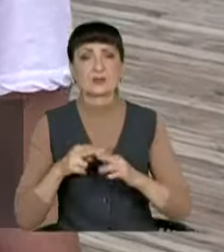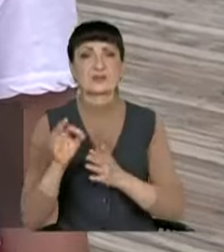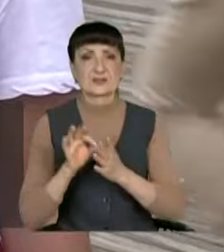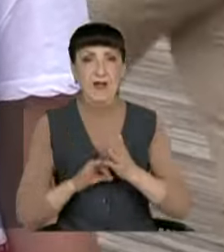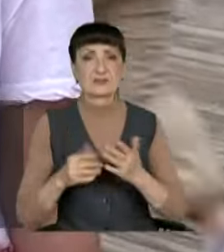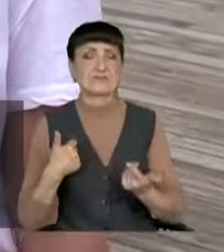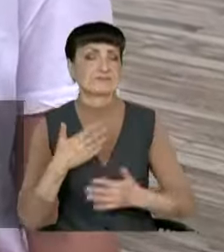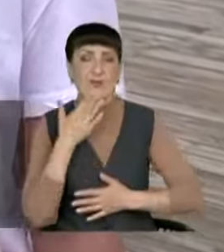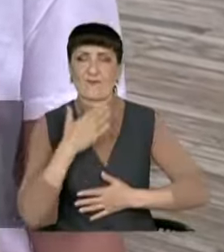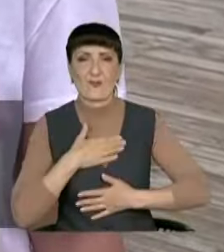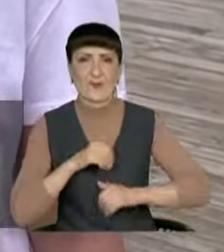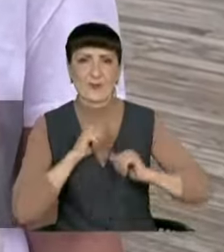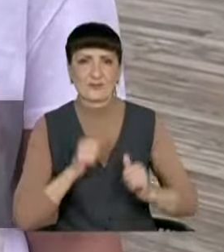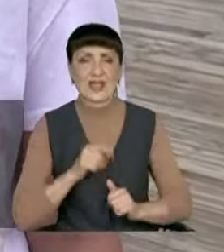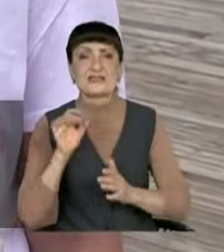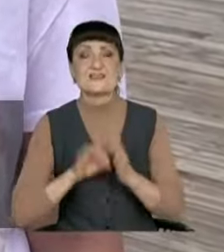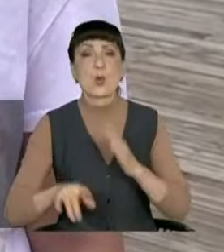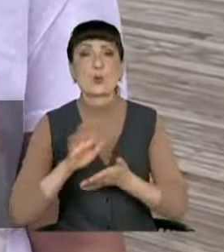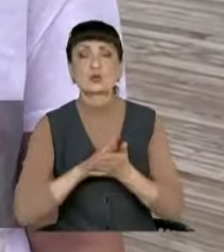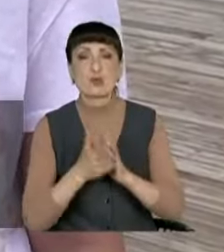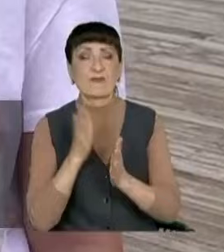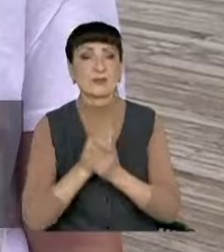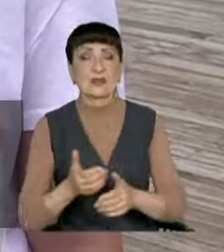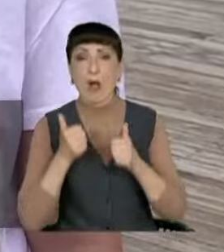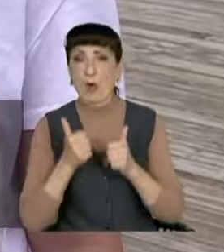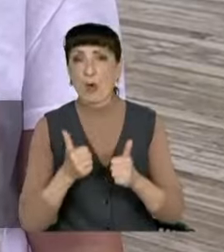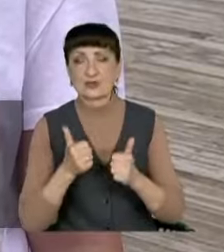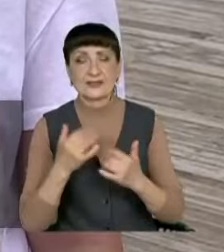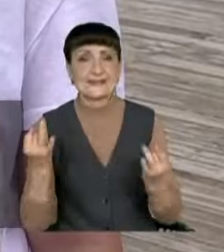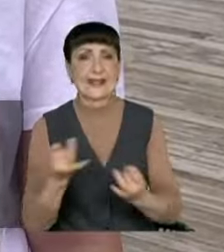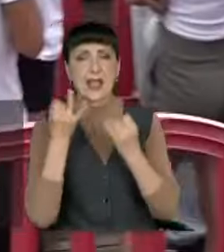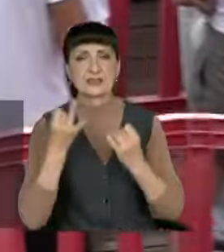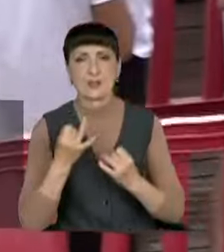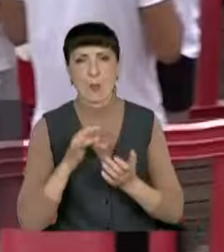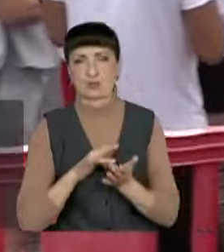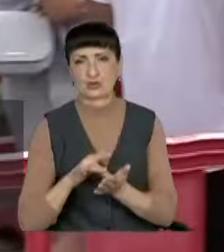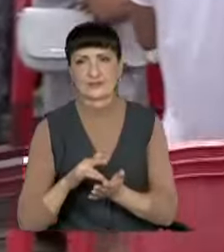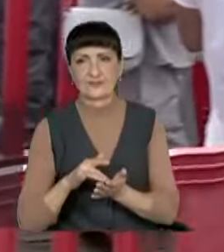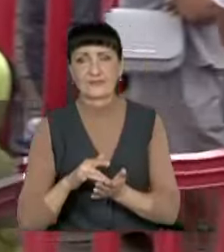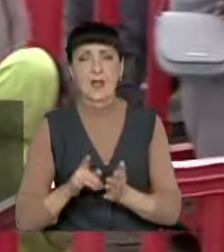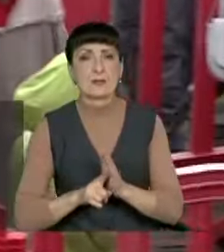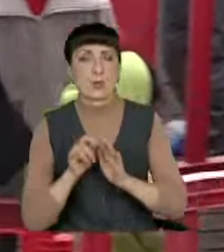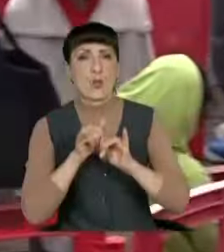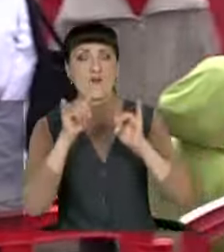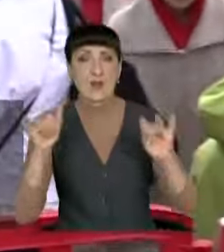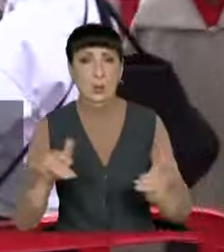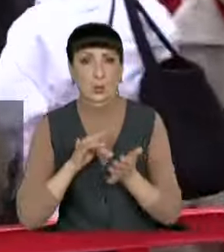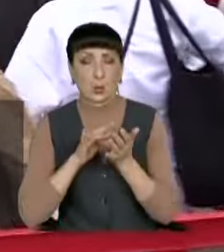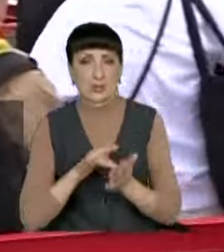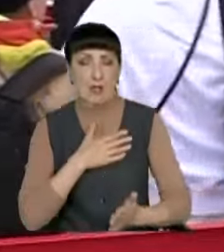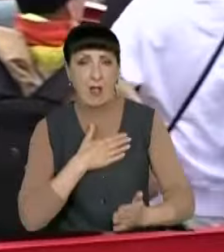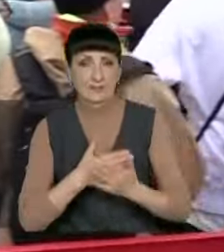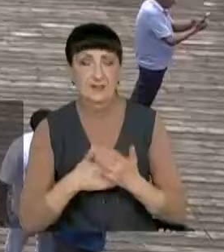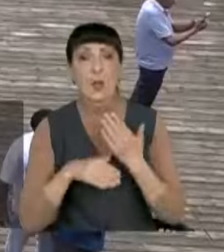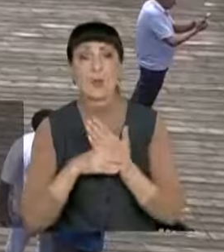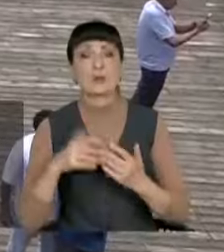завоевал наши сердца. Здесь есть все условия для хорошего и увлекательного путешествия. Этот всплеск туристической активности не только